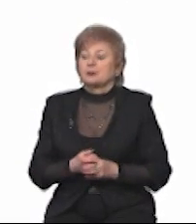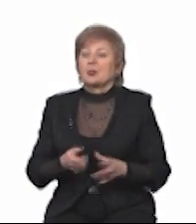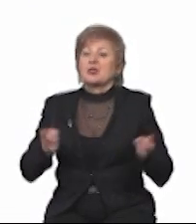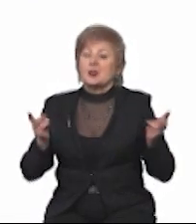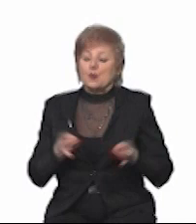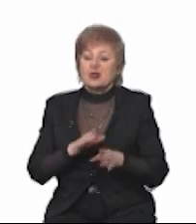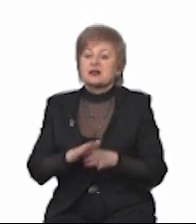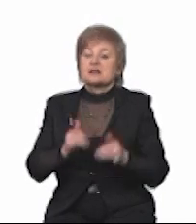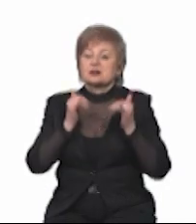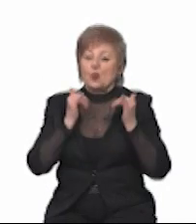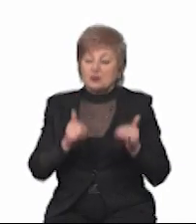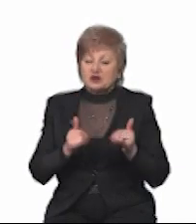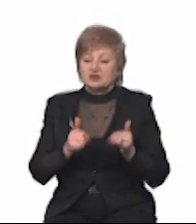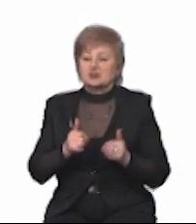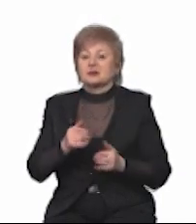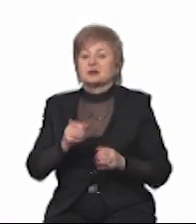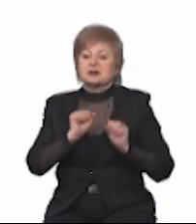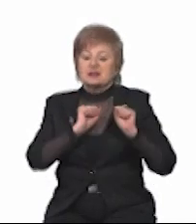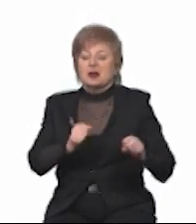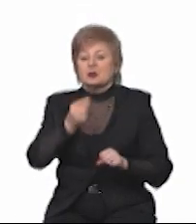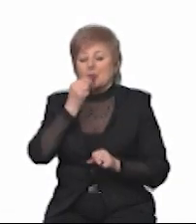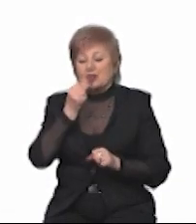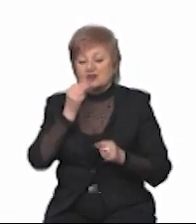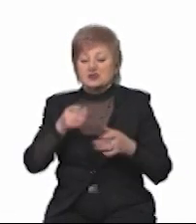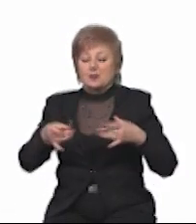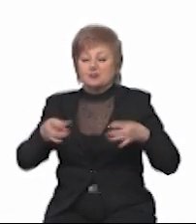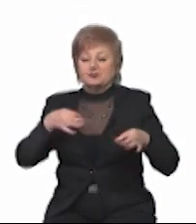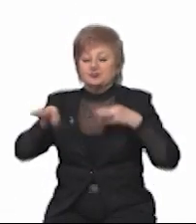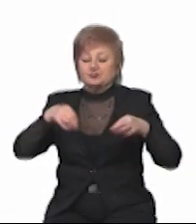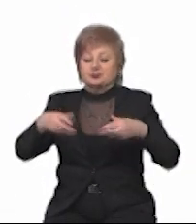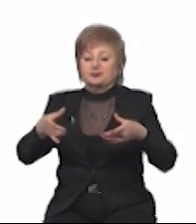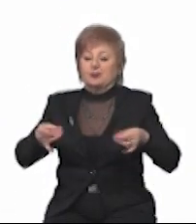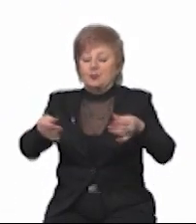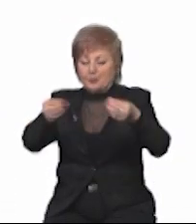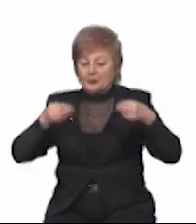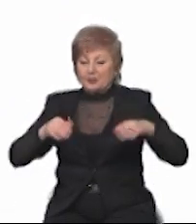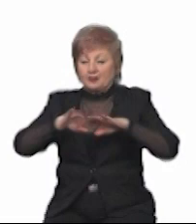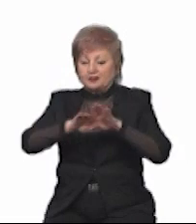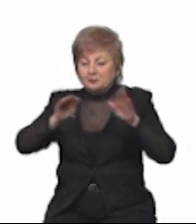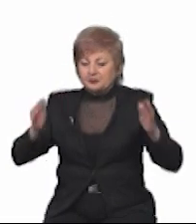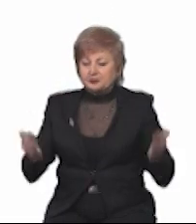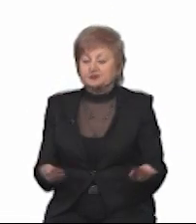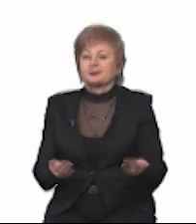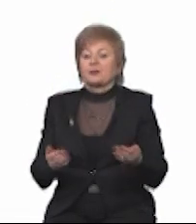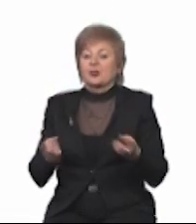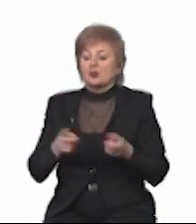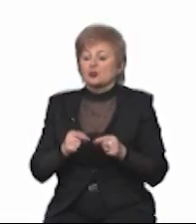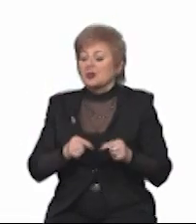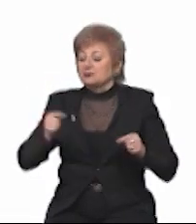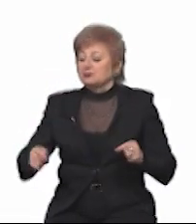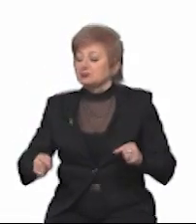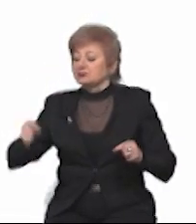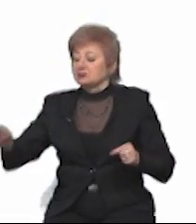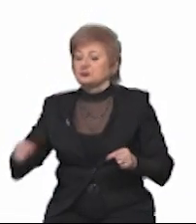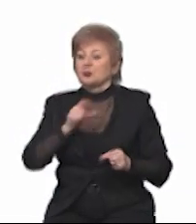необхідно забезпечити захист харчових продуктів харчовою плівкою, під час торгівлі на території ринку витримувати дистанцію один